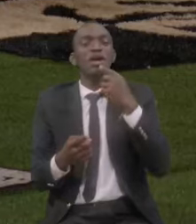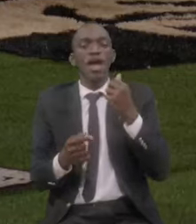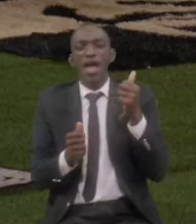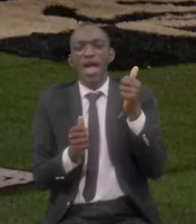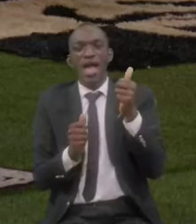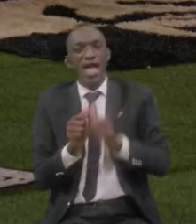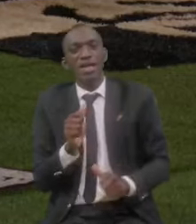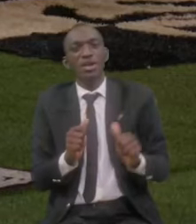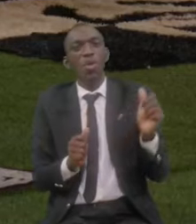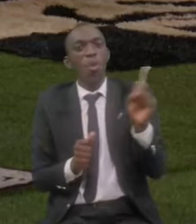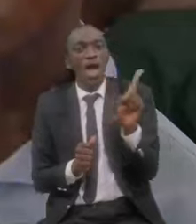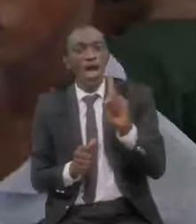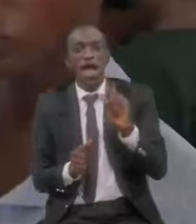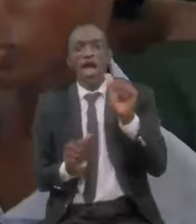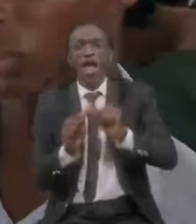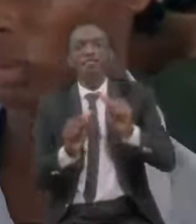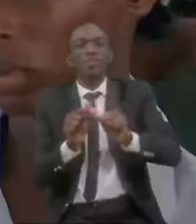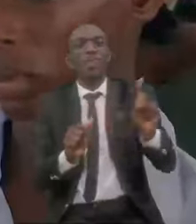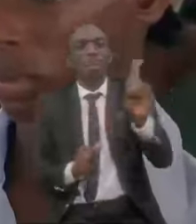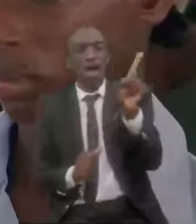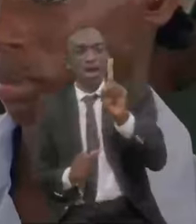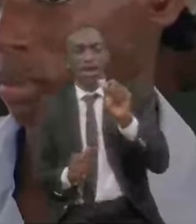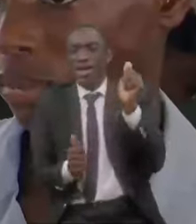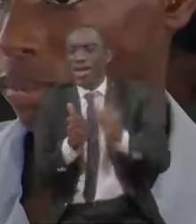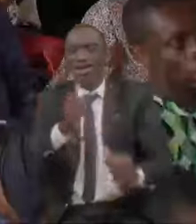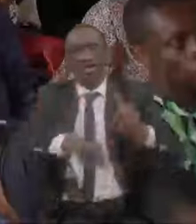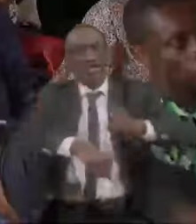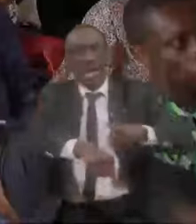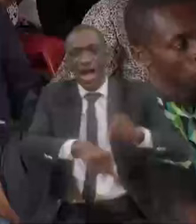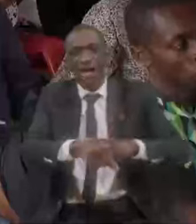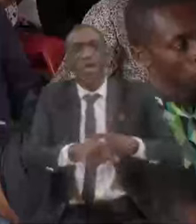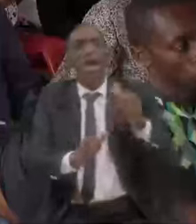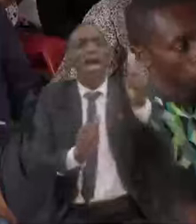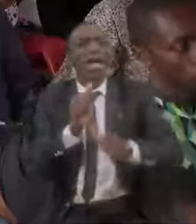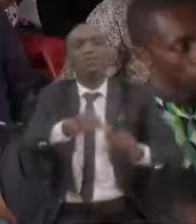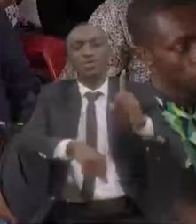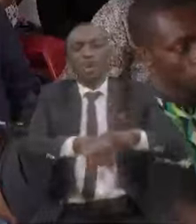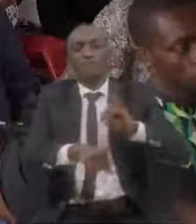lieu, à tout moment, en tout temps.